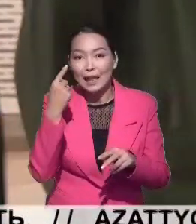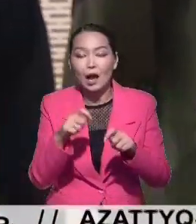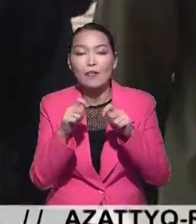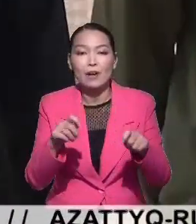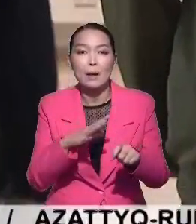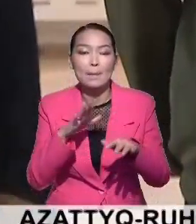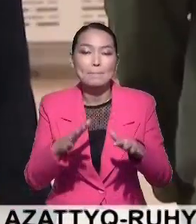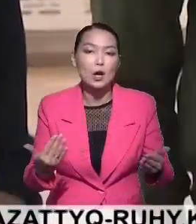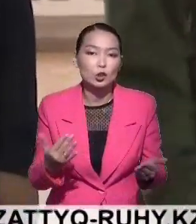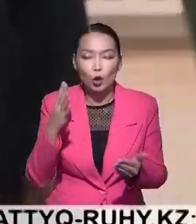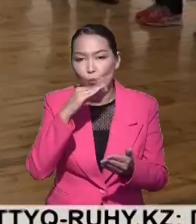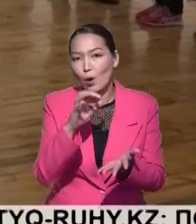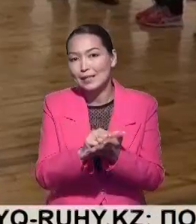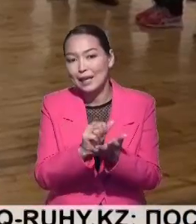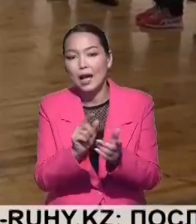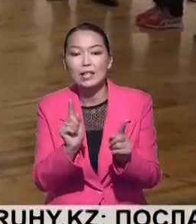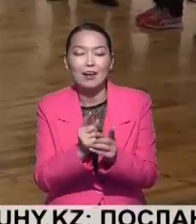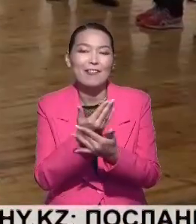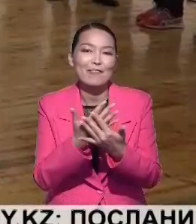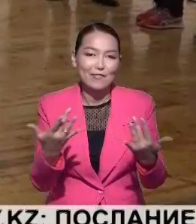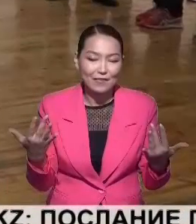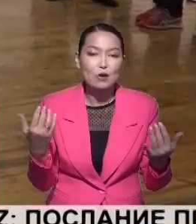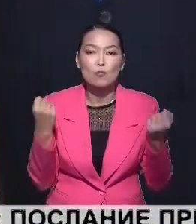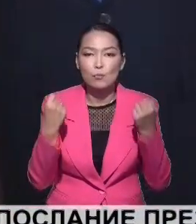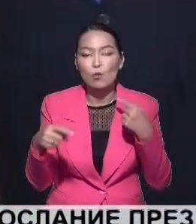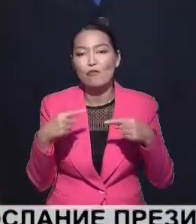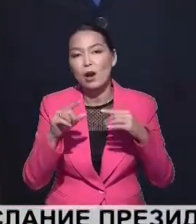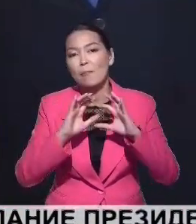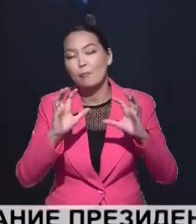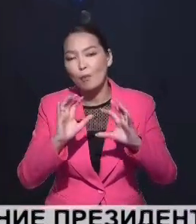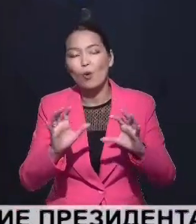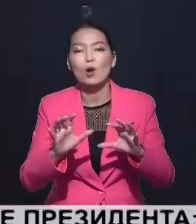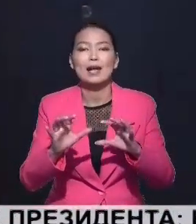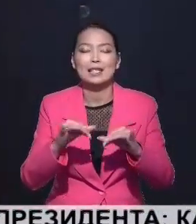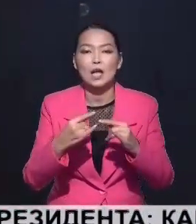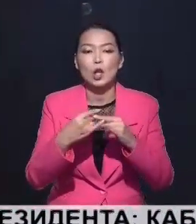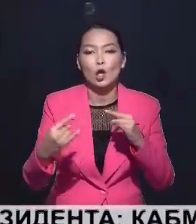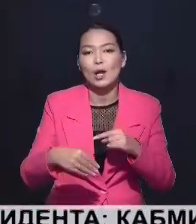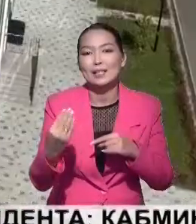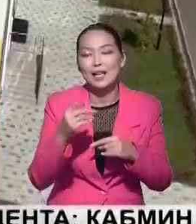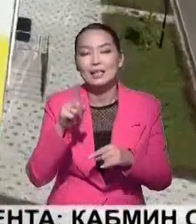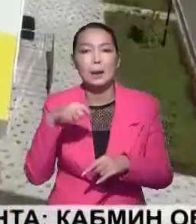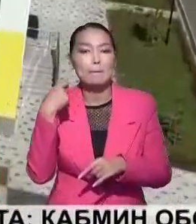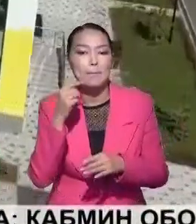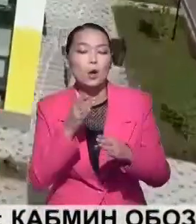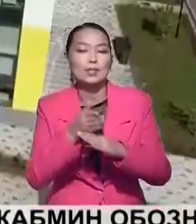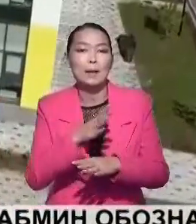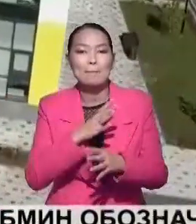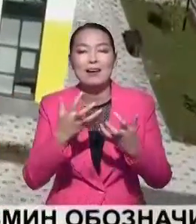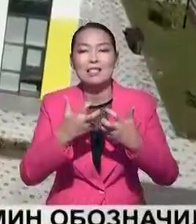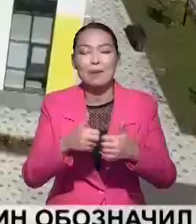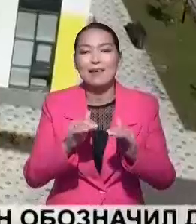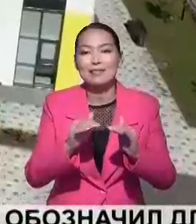местные жители могут заниматься такими видами спорта, как мини-футбол, баскетбол, волейбол и настольный теннис. А также президент побывал в смарт-центре для